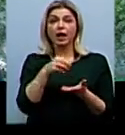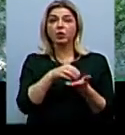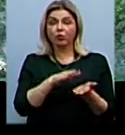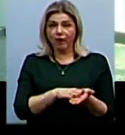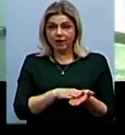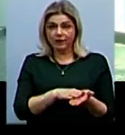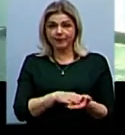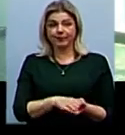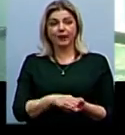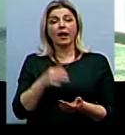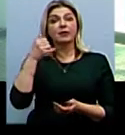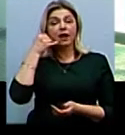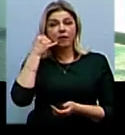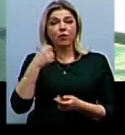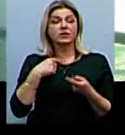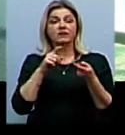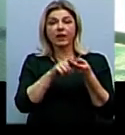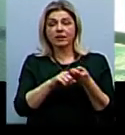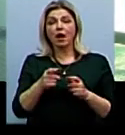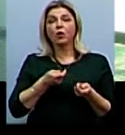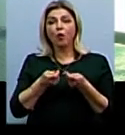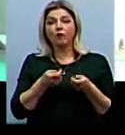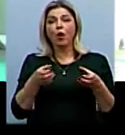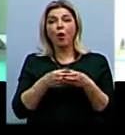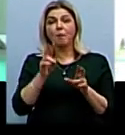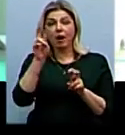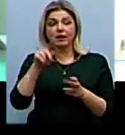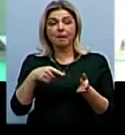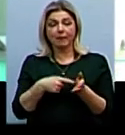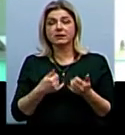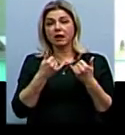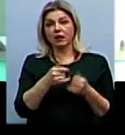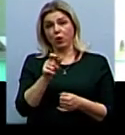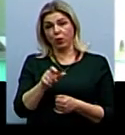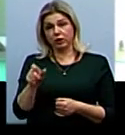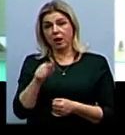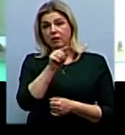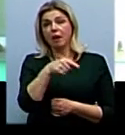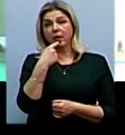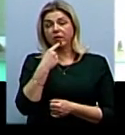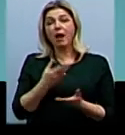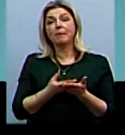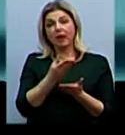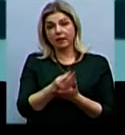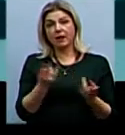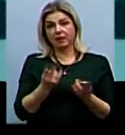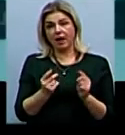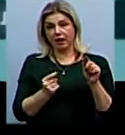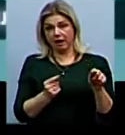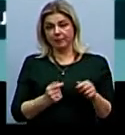зареєструвалися. Телефоном ми зв'язалися з керівництвом компанії «Місто для людей». Там кажуть, платити треба їм.